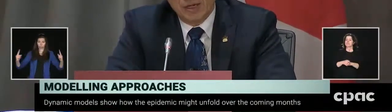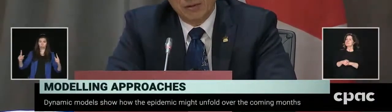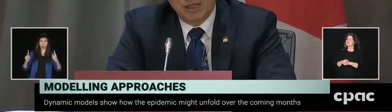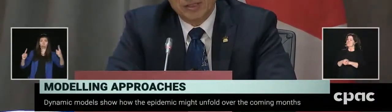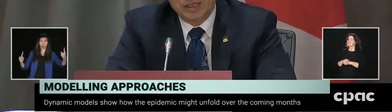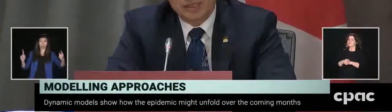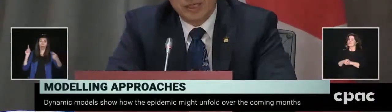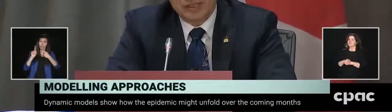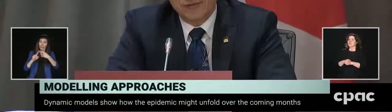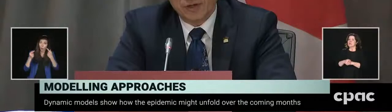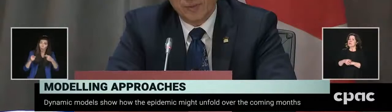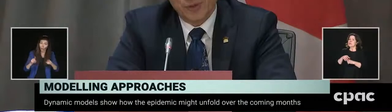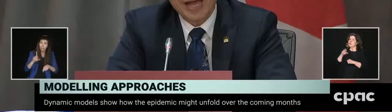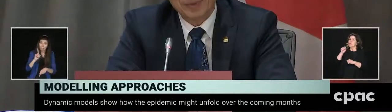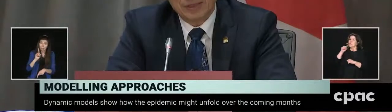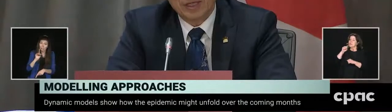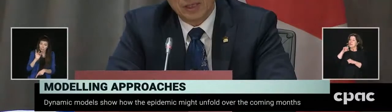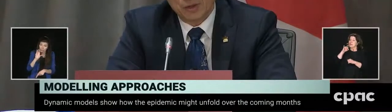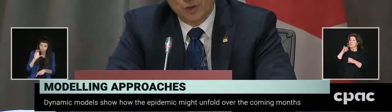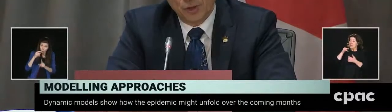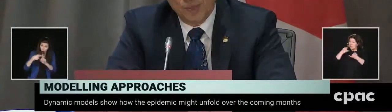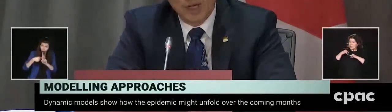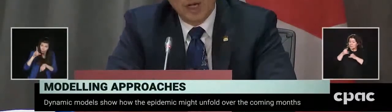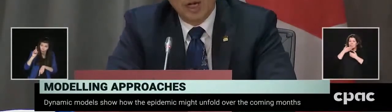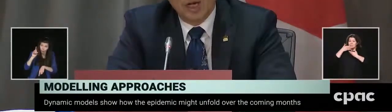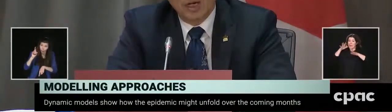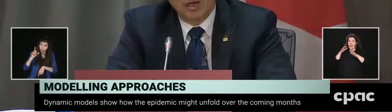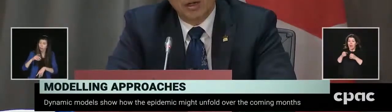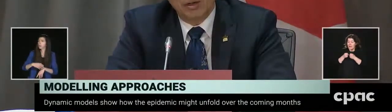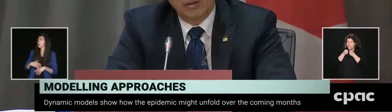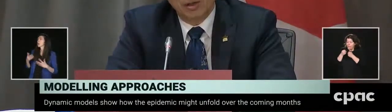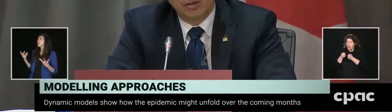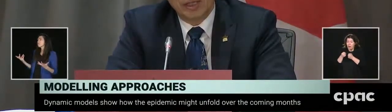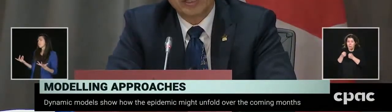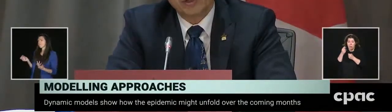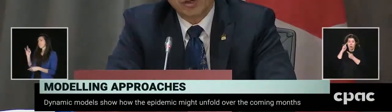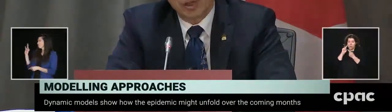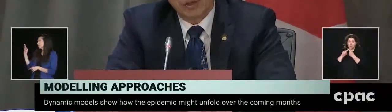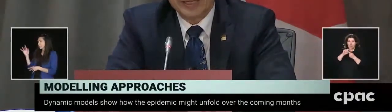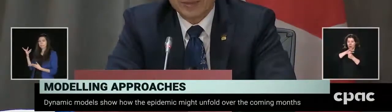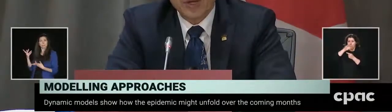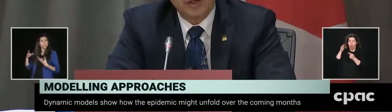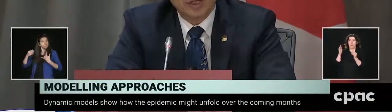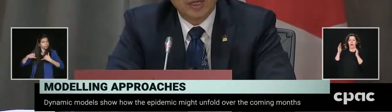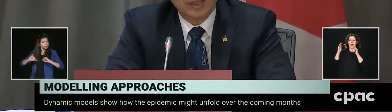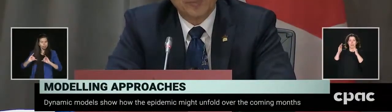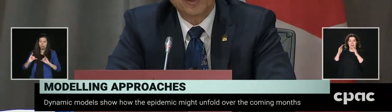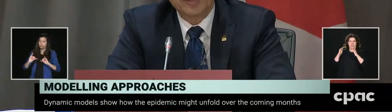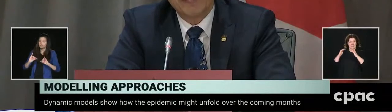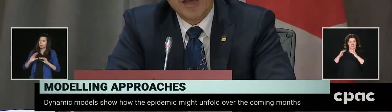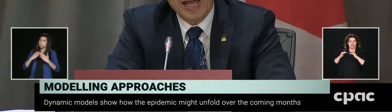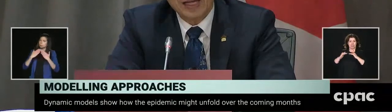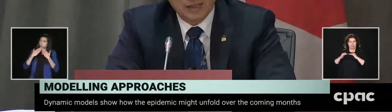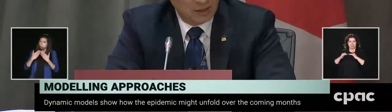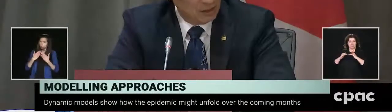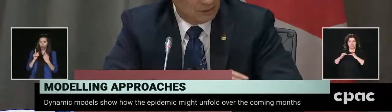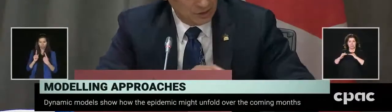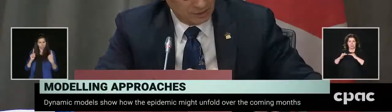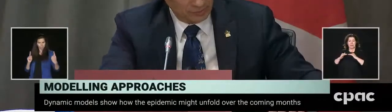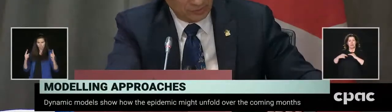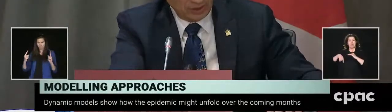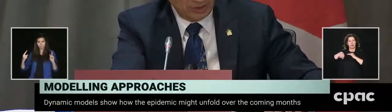efforts maintenant. C'est vraiment pour aplatir la courbe. On attend, on espère que la première